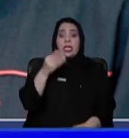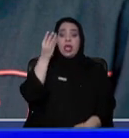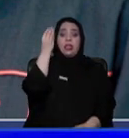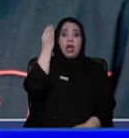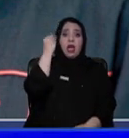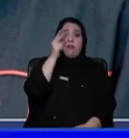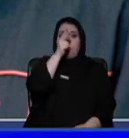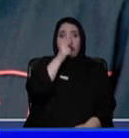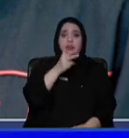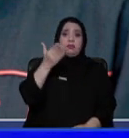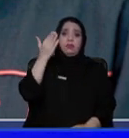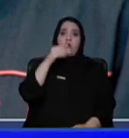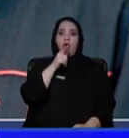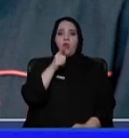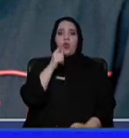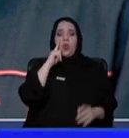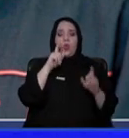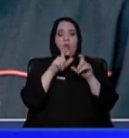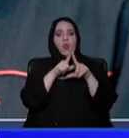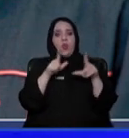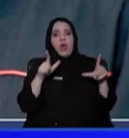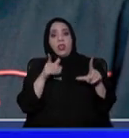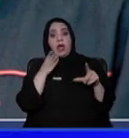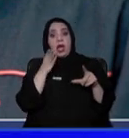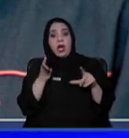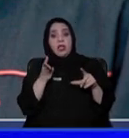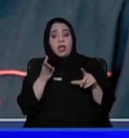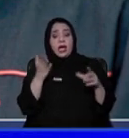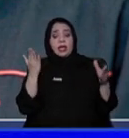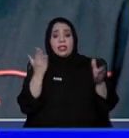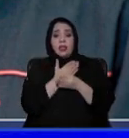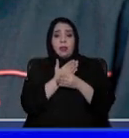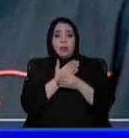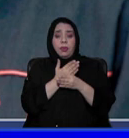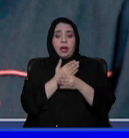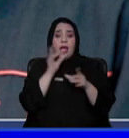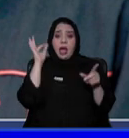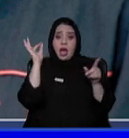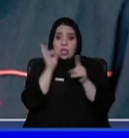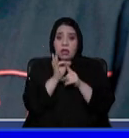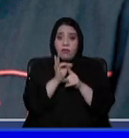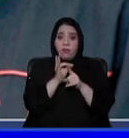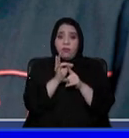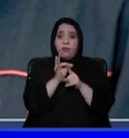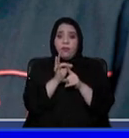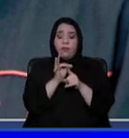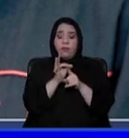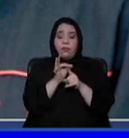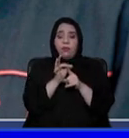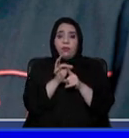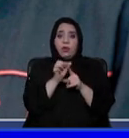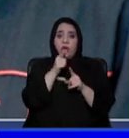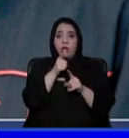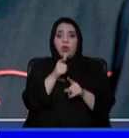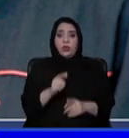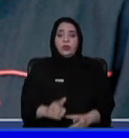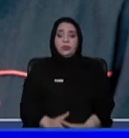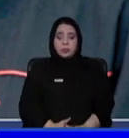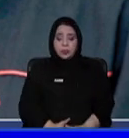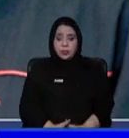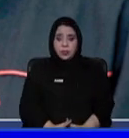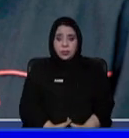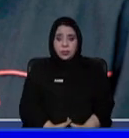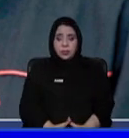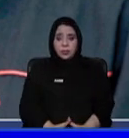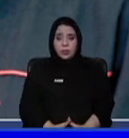تاريخنا، فهو نتاج وميراث الأجداد للأبناء